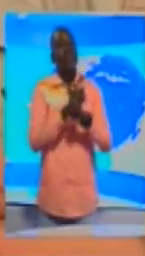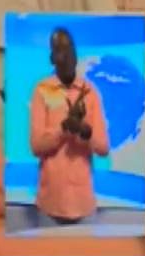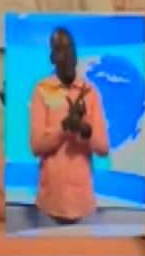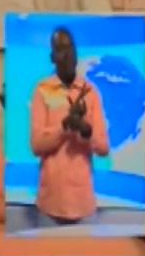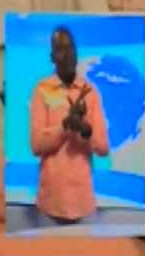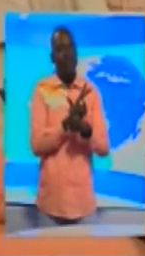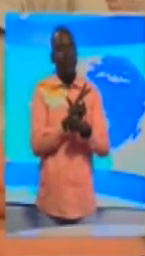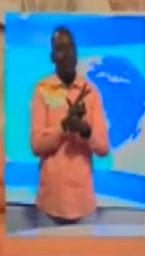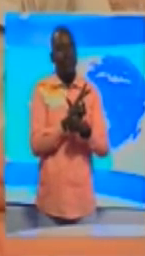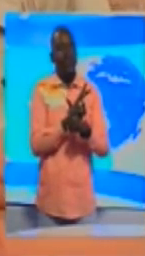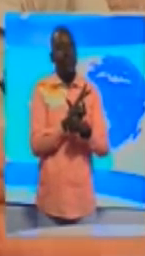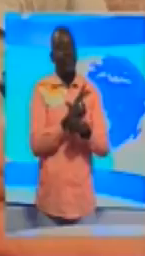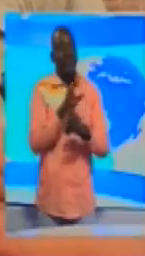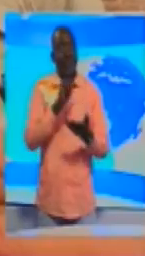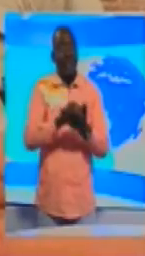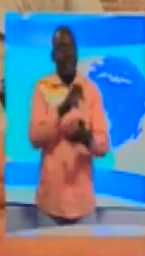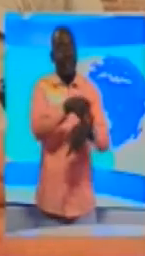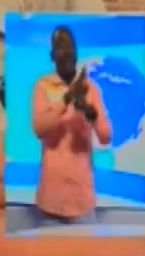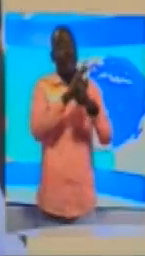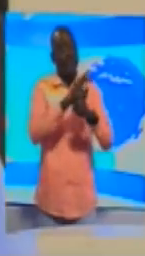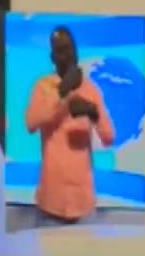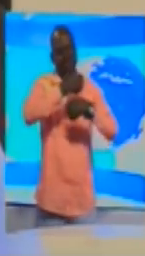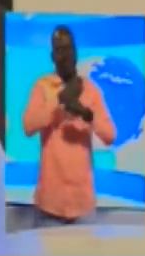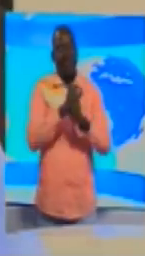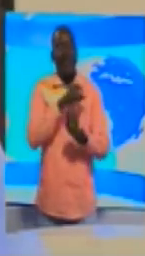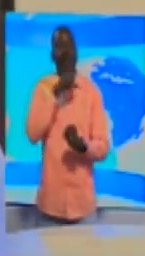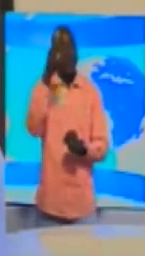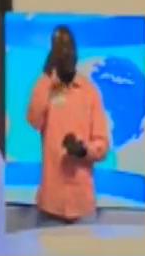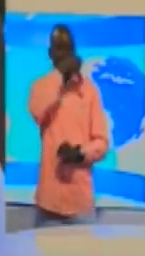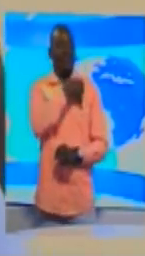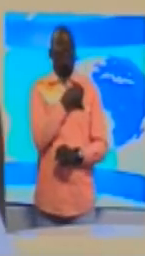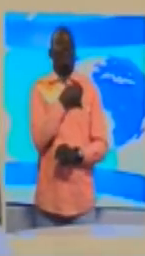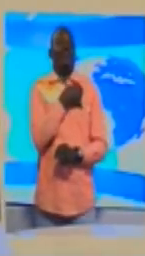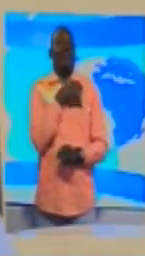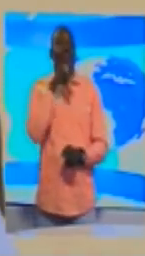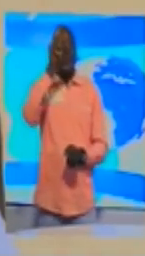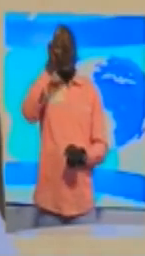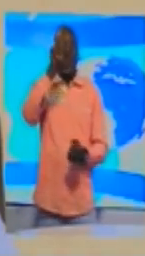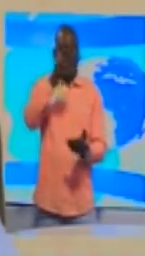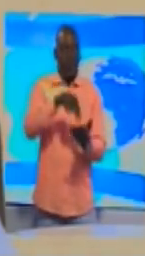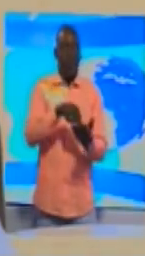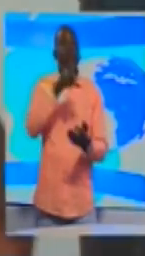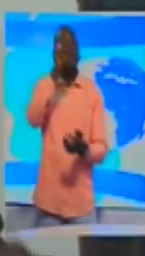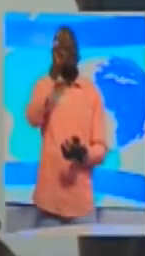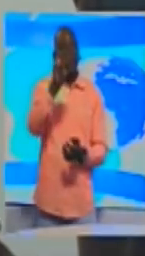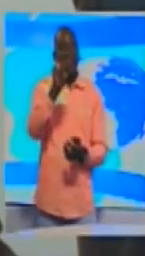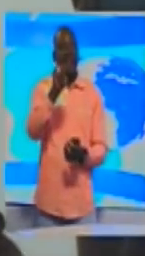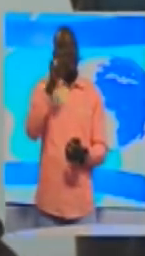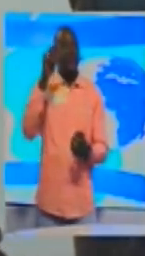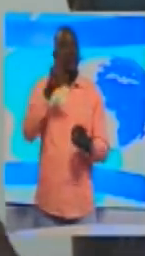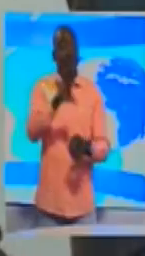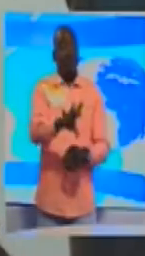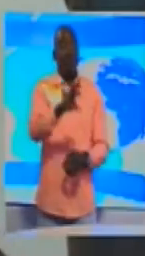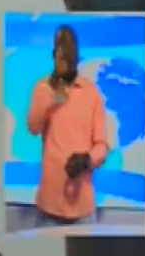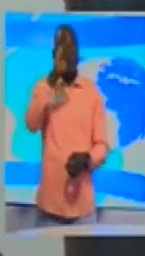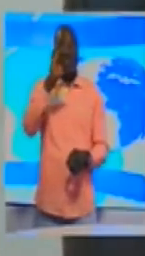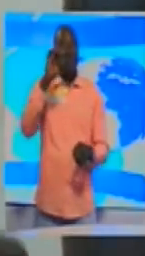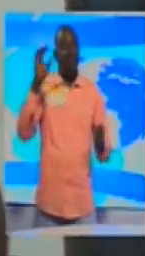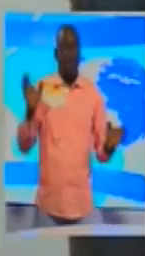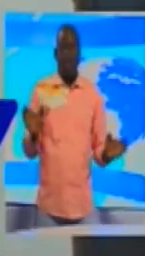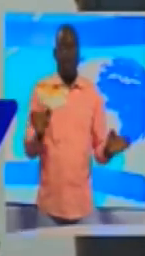d'honneur, c'est des prêts qui ne produisent pas d'intérêt. 2020 verra la réalisation d'une chambre froide à Waiguia pour